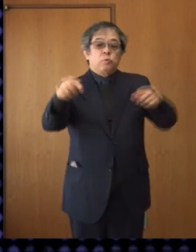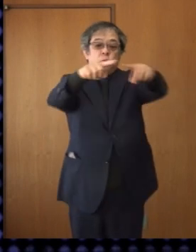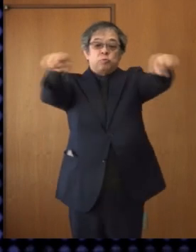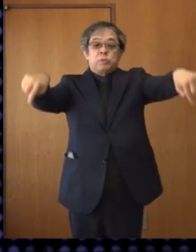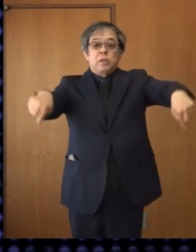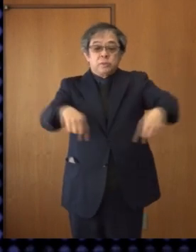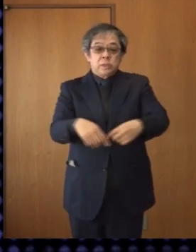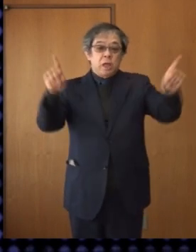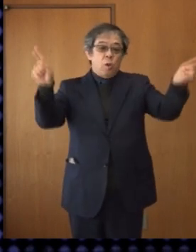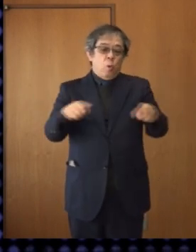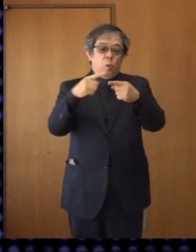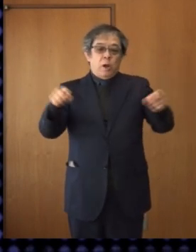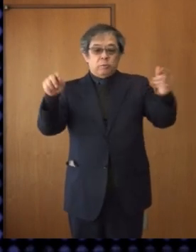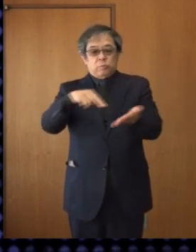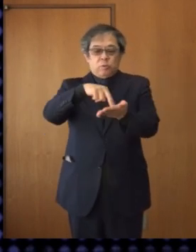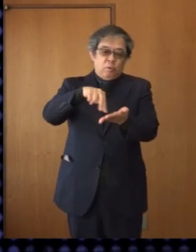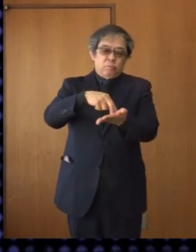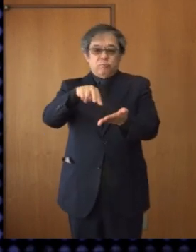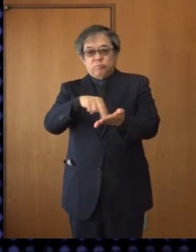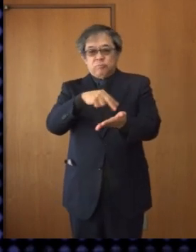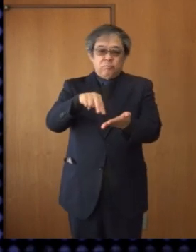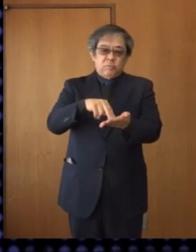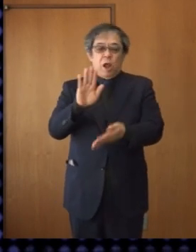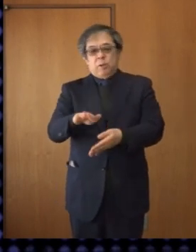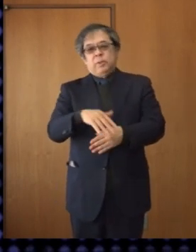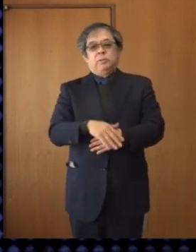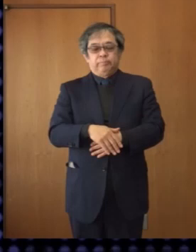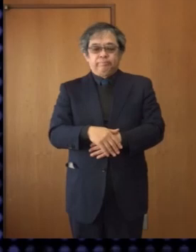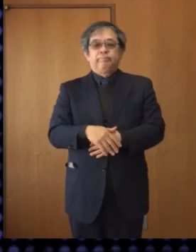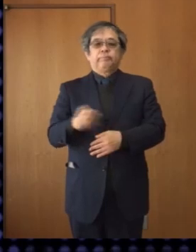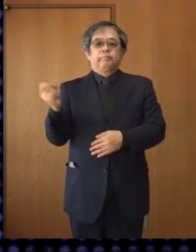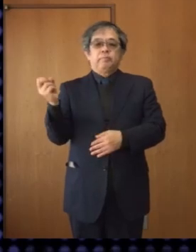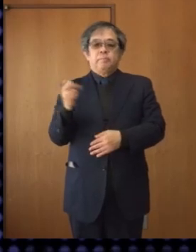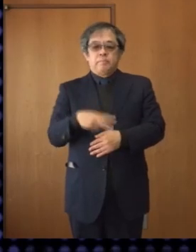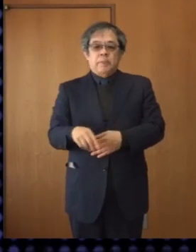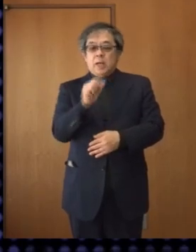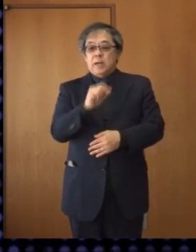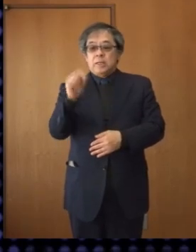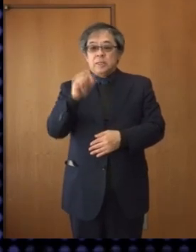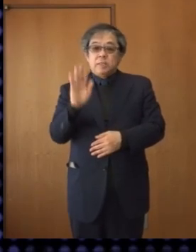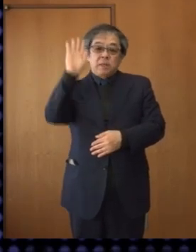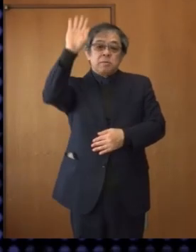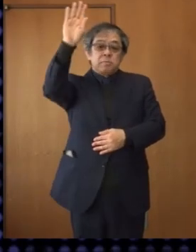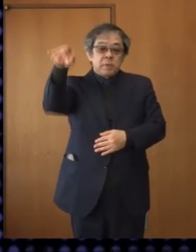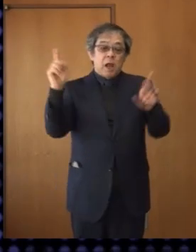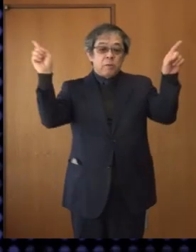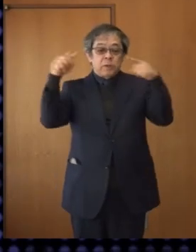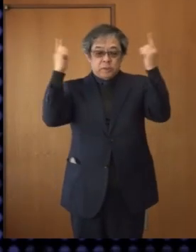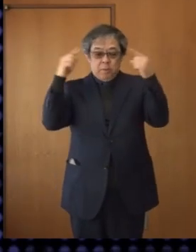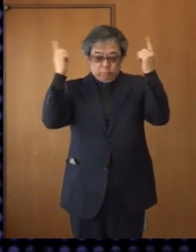ンスなどが繰り広げられました。また、聖蹟未来フェスティバル